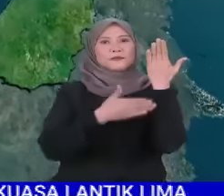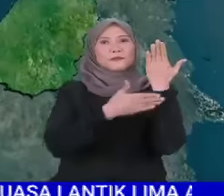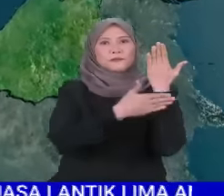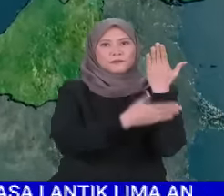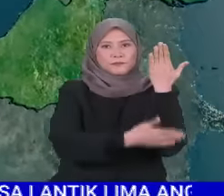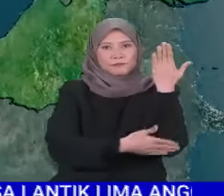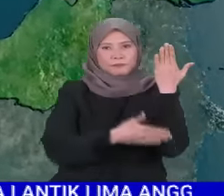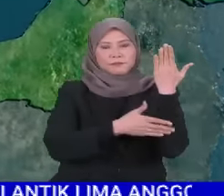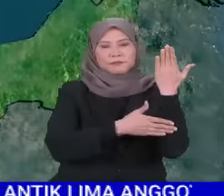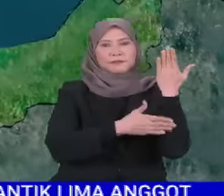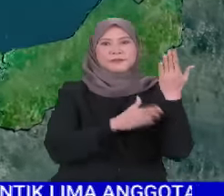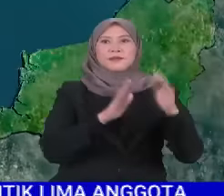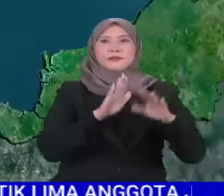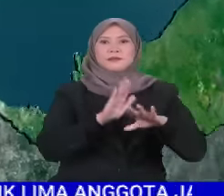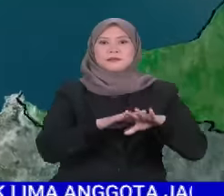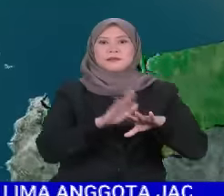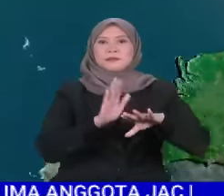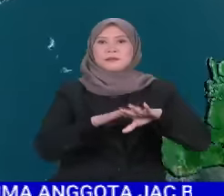kuasamuran